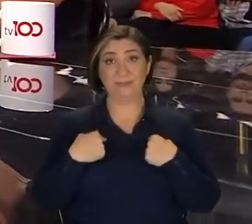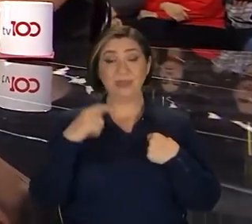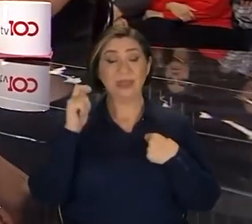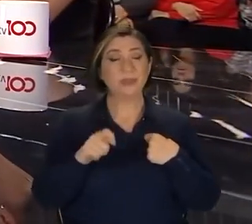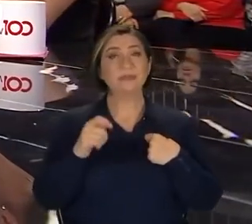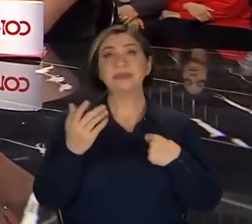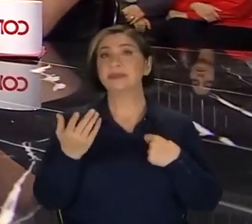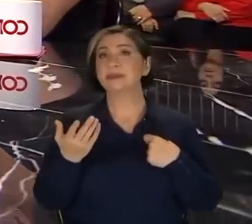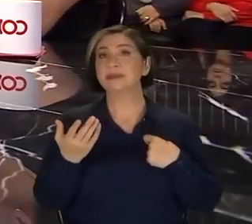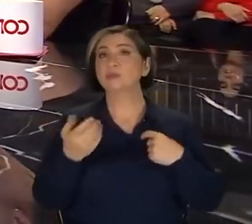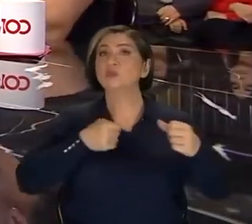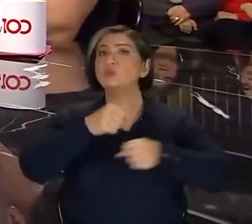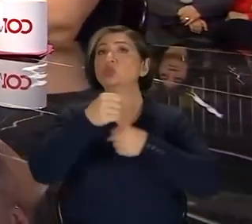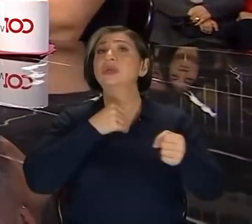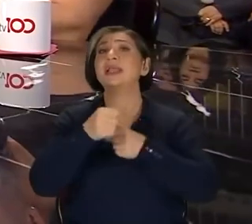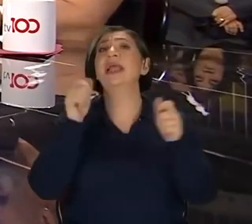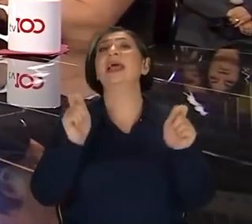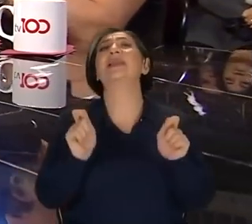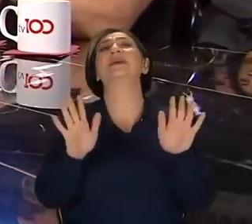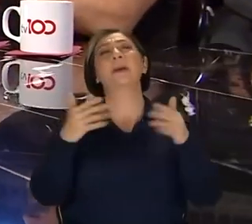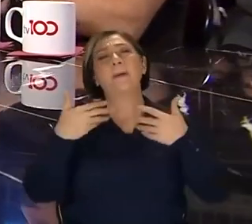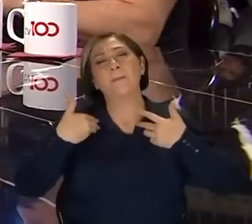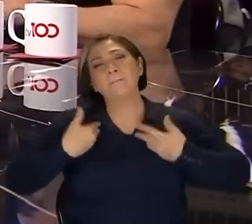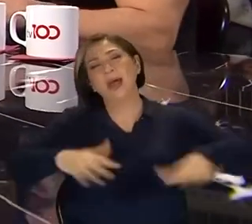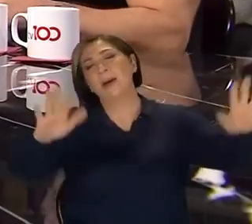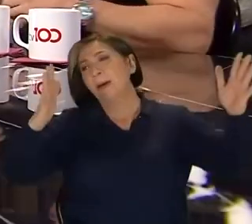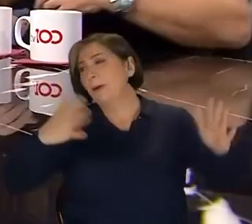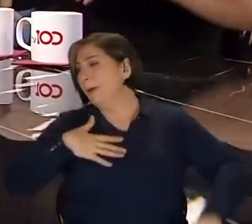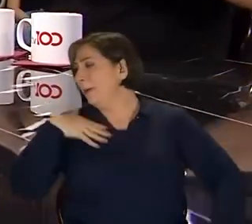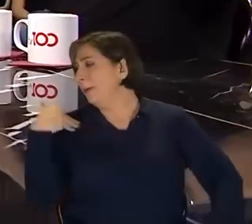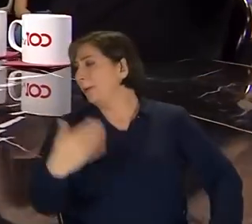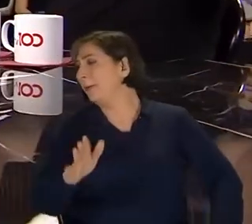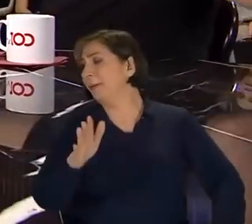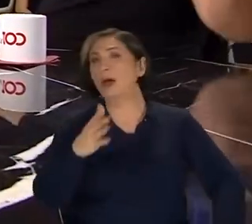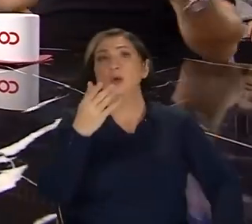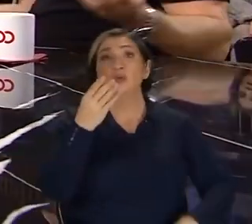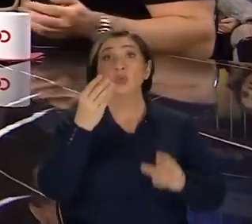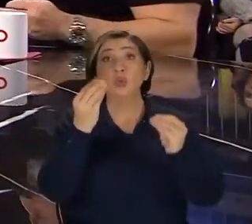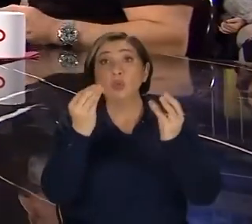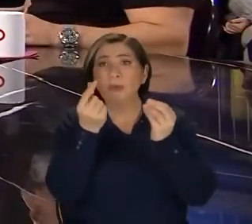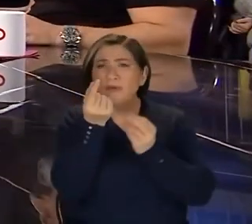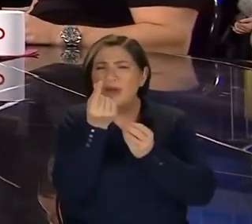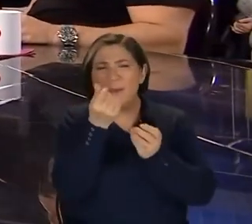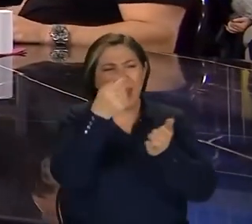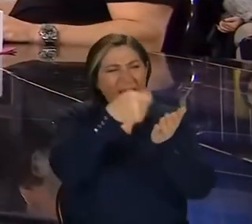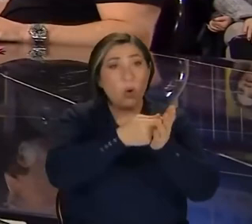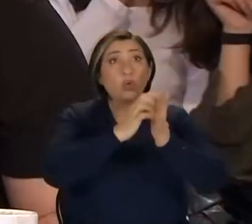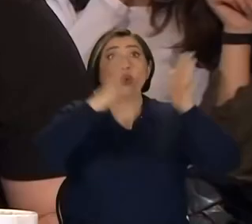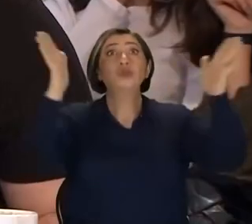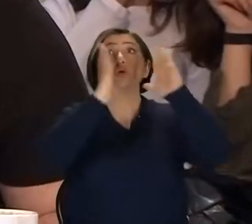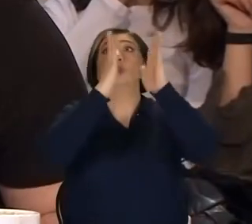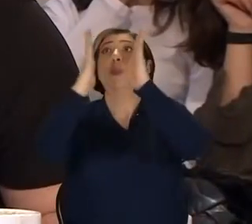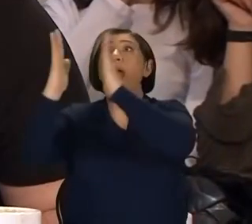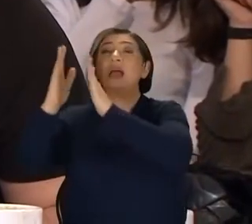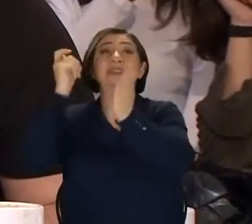yaptığımız şey mücadele edemez hale geldi. Yani belli bir paraya koca bir kütüphaneyi satın almakla